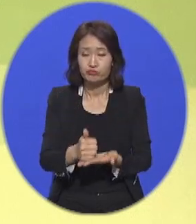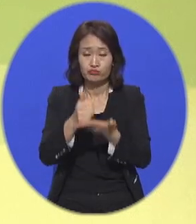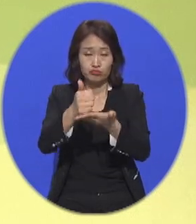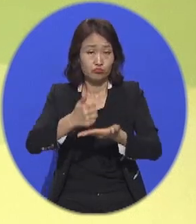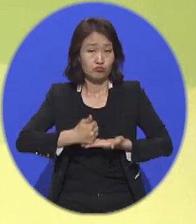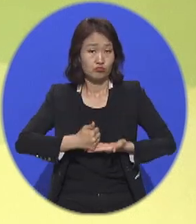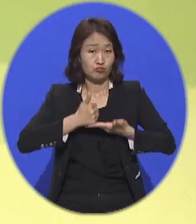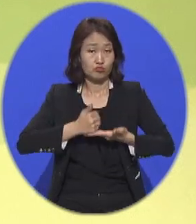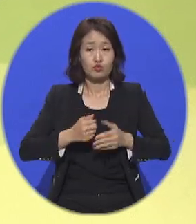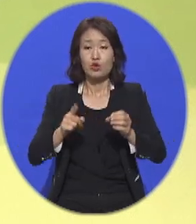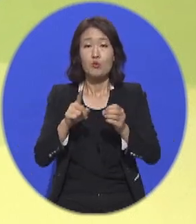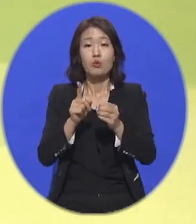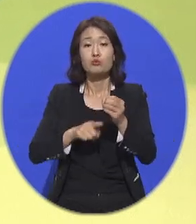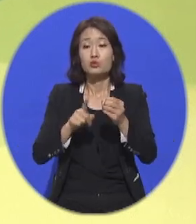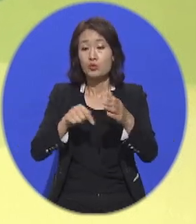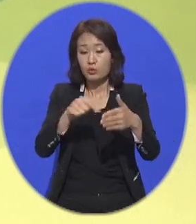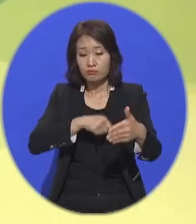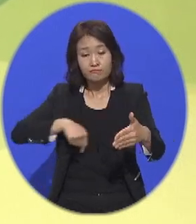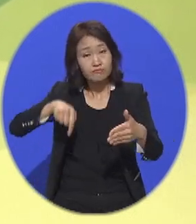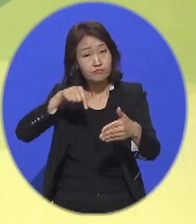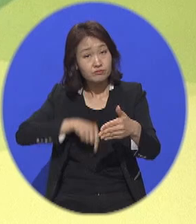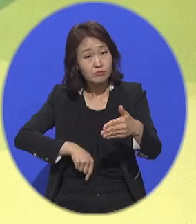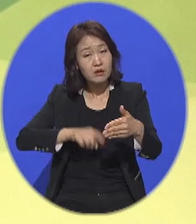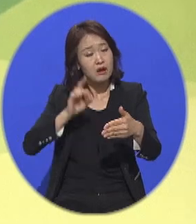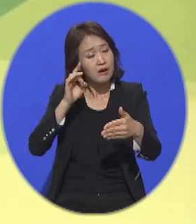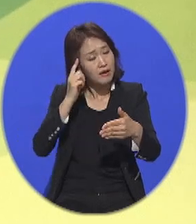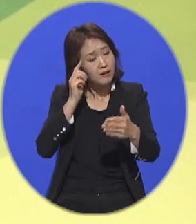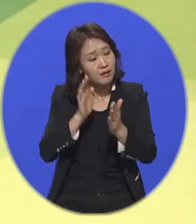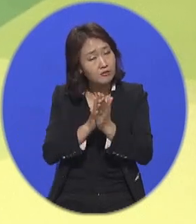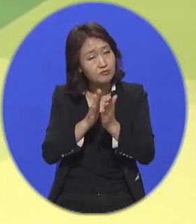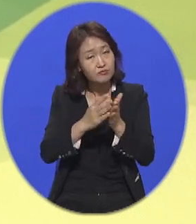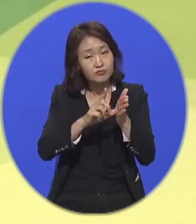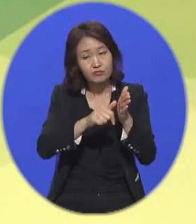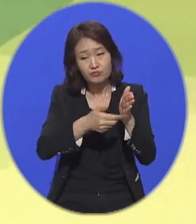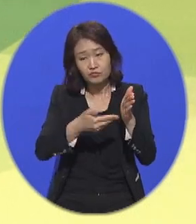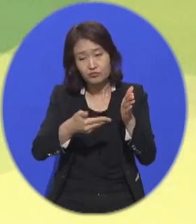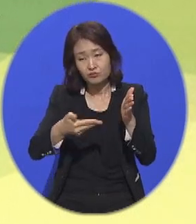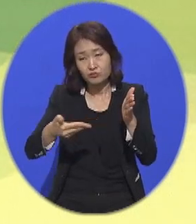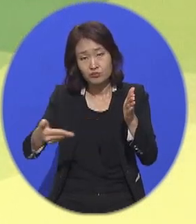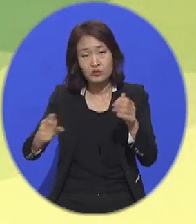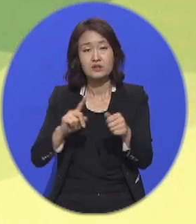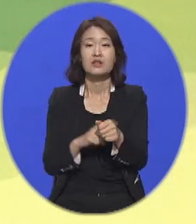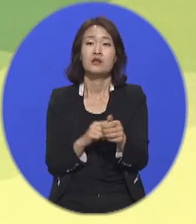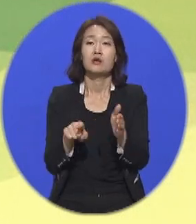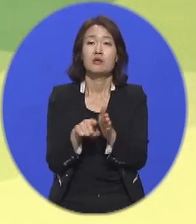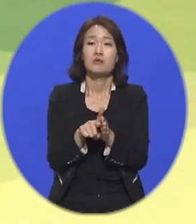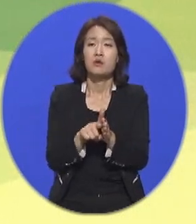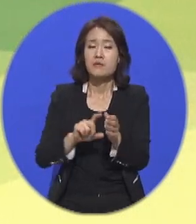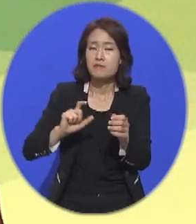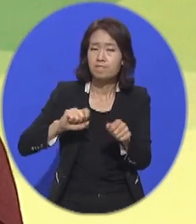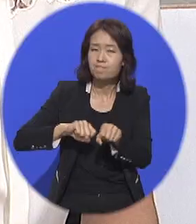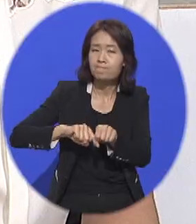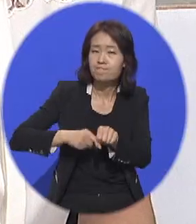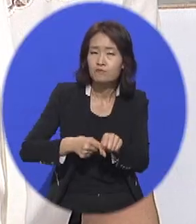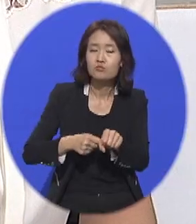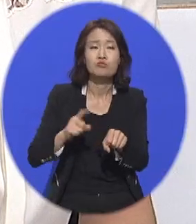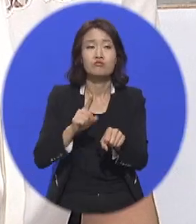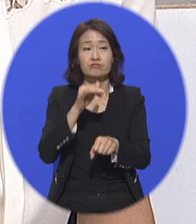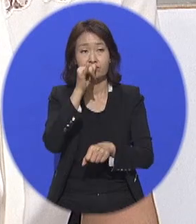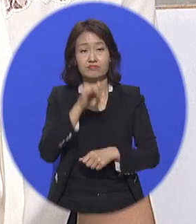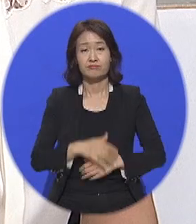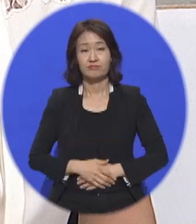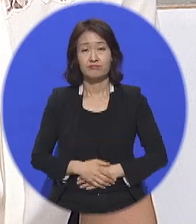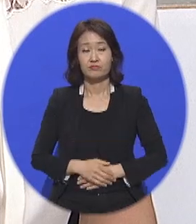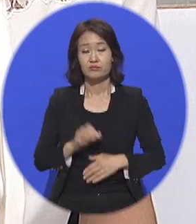불교 내부에서도 각 나름대로의 이제 시대의 변천사에 있어서 믿음이 강요되는 것이 있습니다.